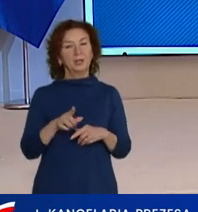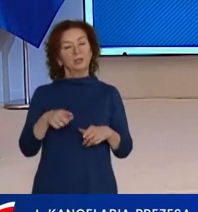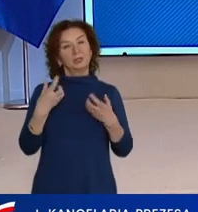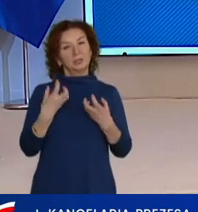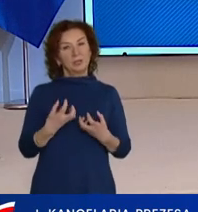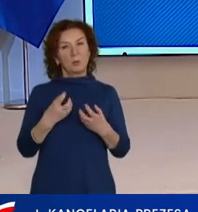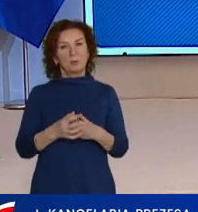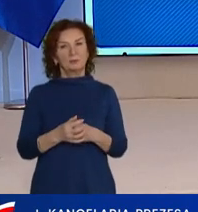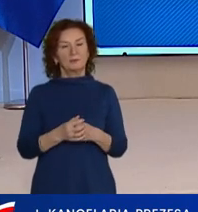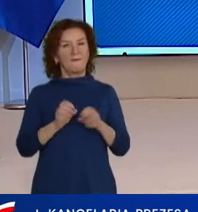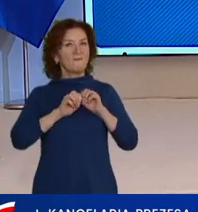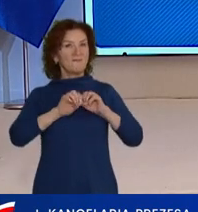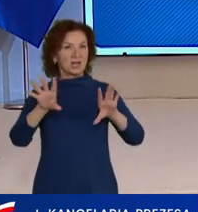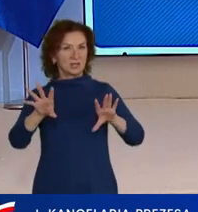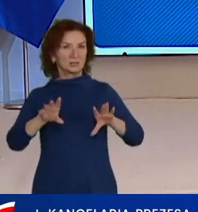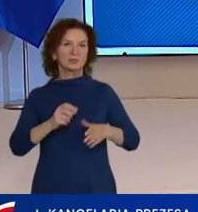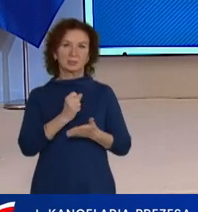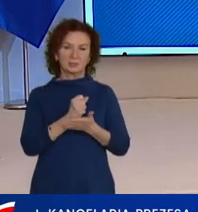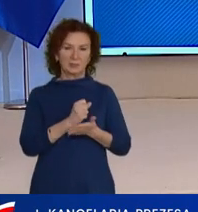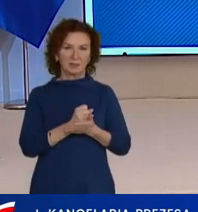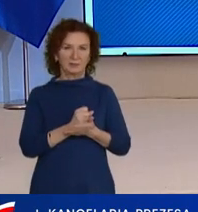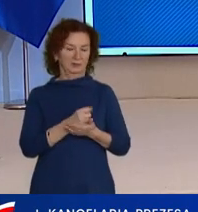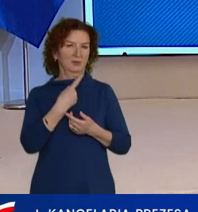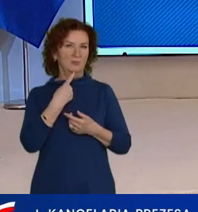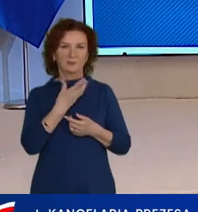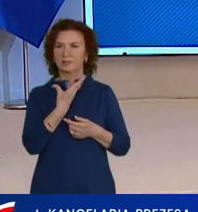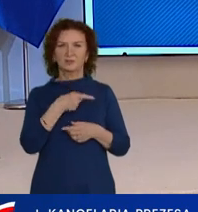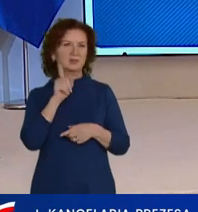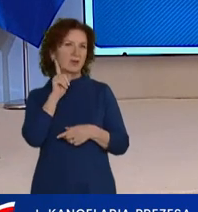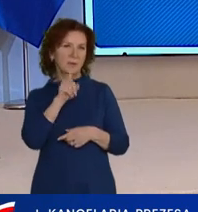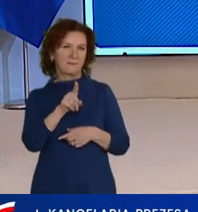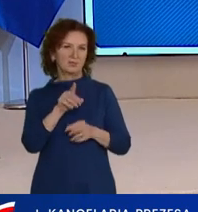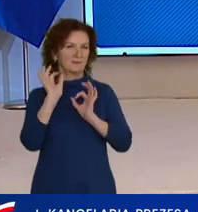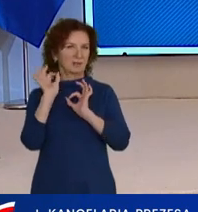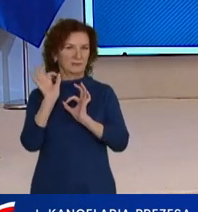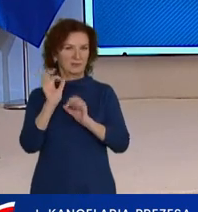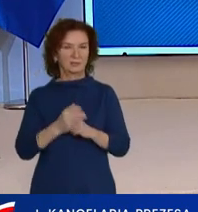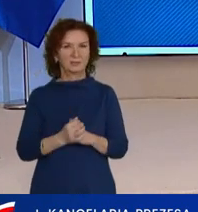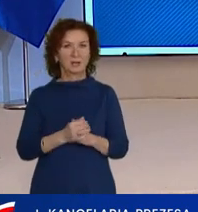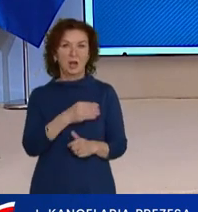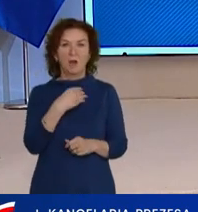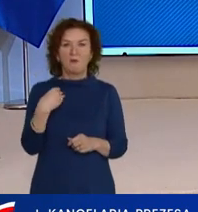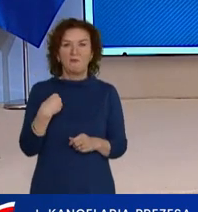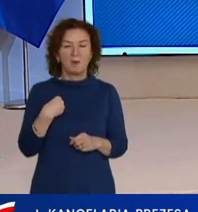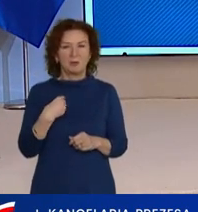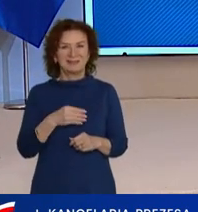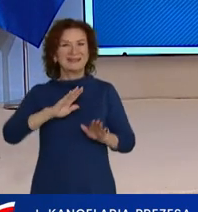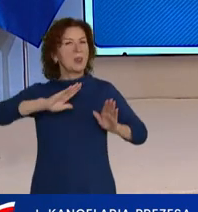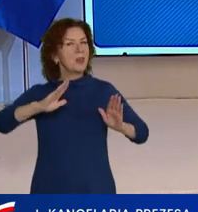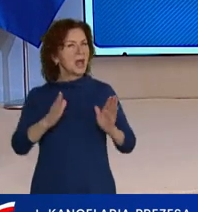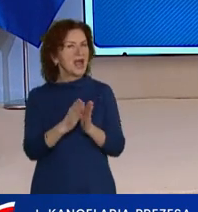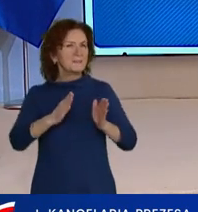chciałbym właśnie wyjaśnić i zdementować tą informację. Polska ma jeden z najniższych